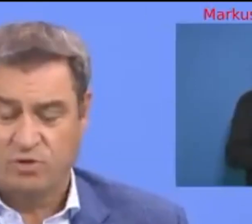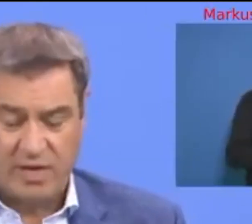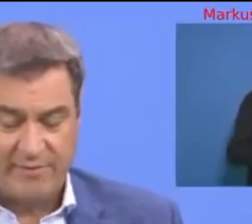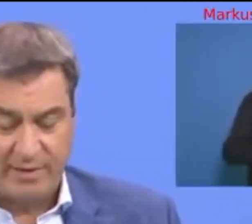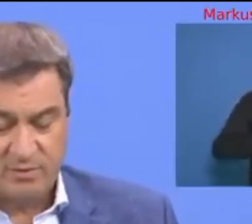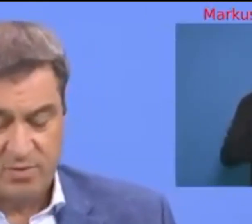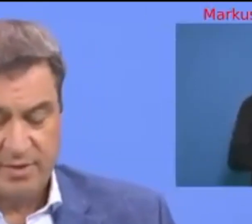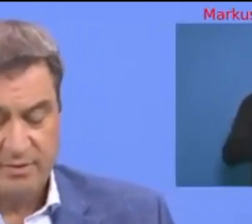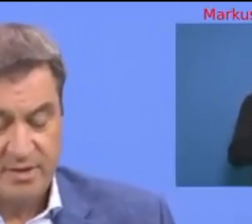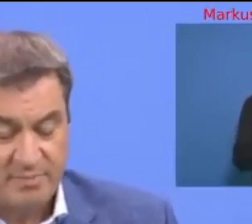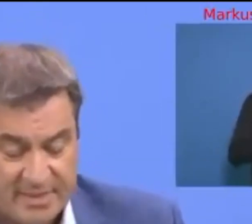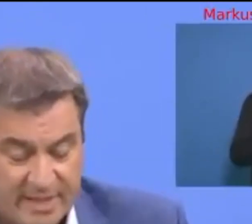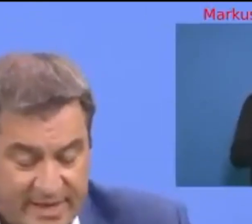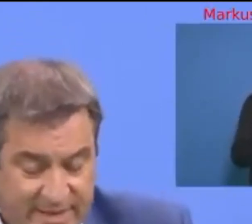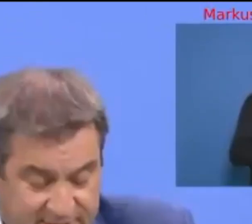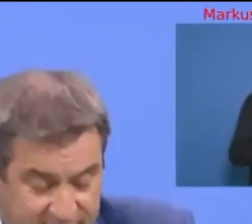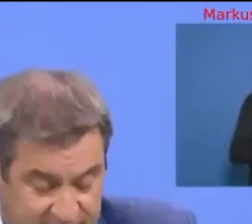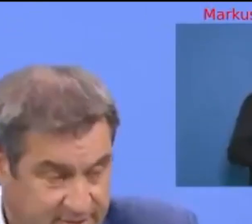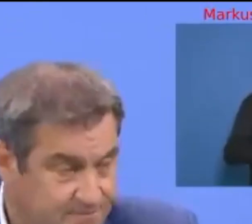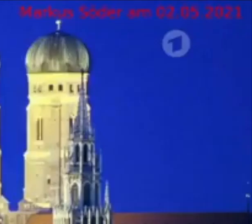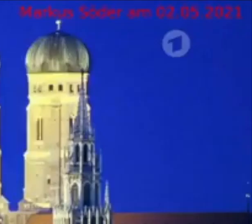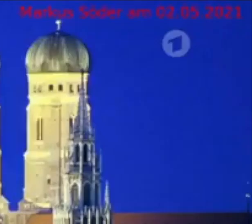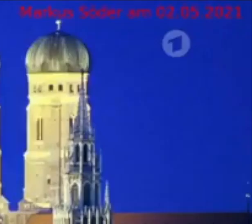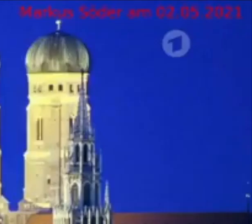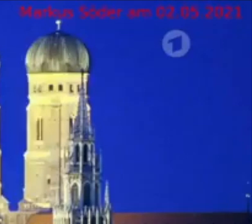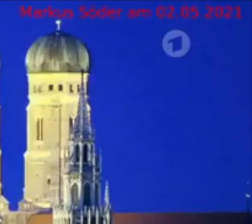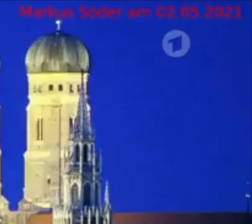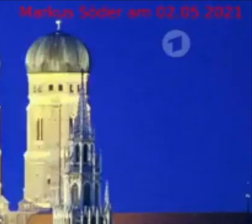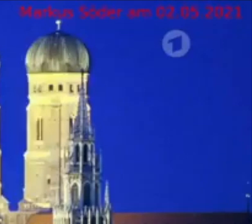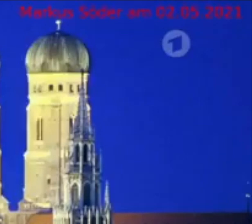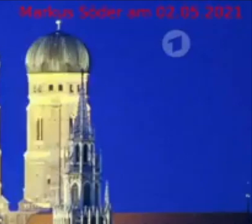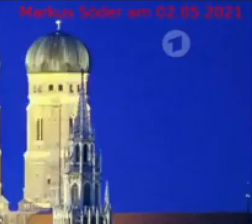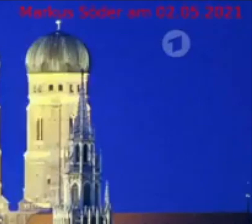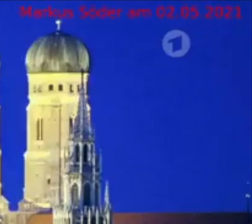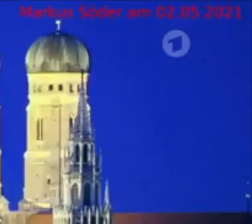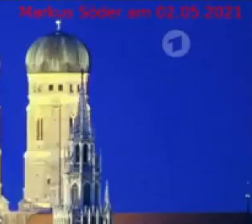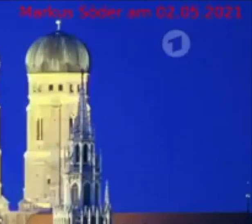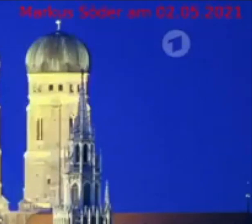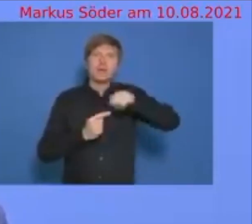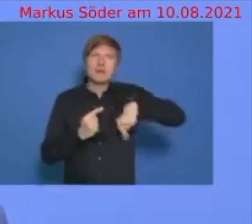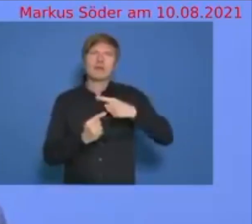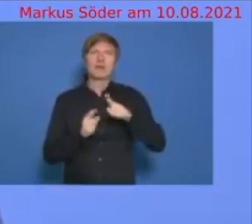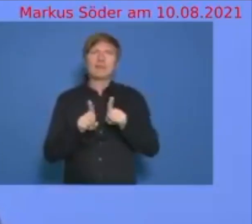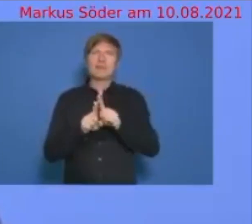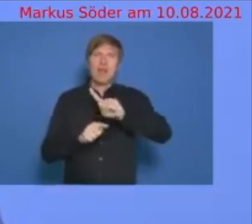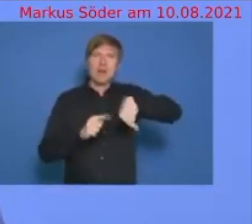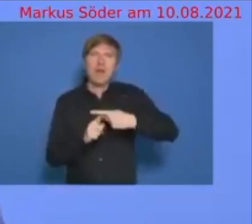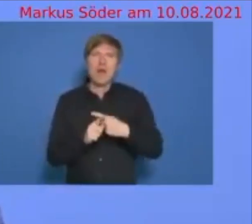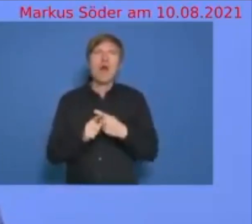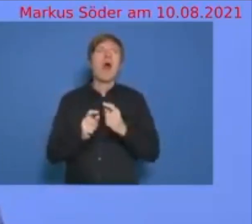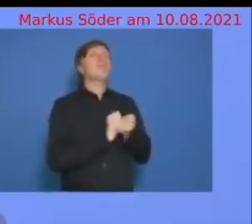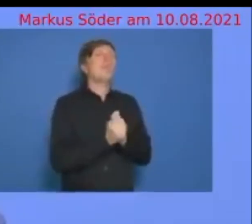dieser Endlosschleife rauskommen. Bislang gelingt es aber nicht. Keiner darf jetzt glauben, zweimal gepikst und das war's schon. Wir können mit